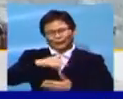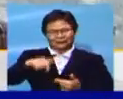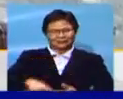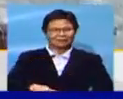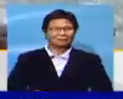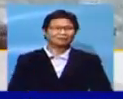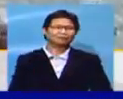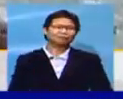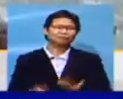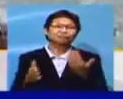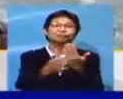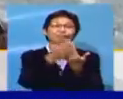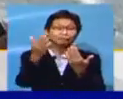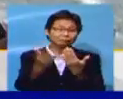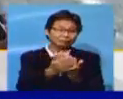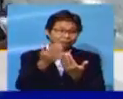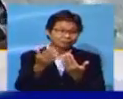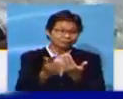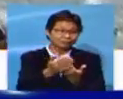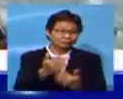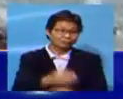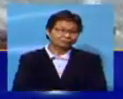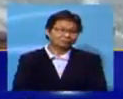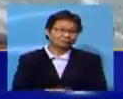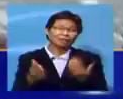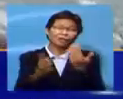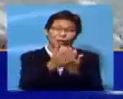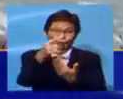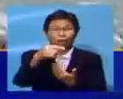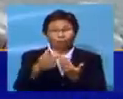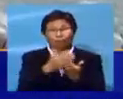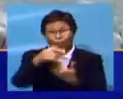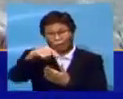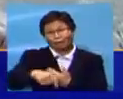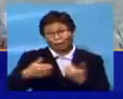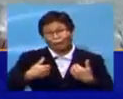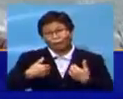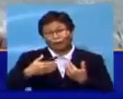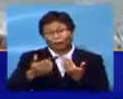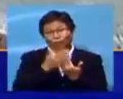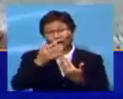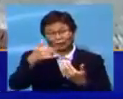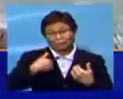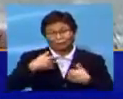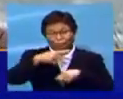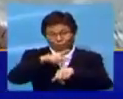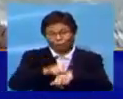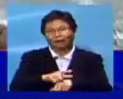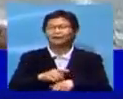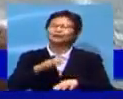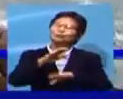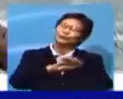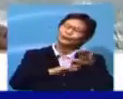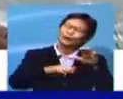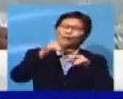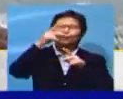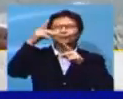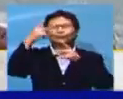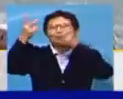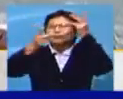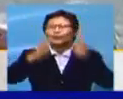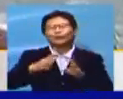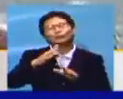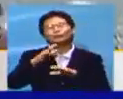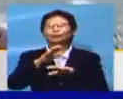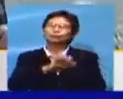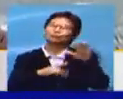kemudahan-kemudahan yang ada di sini dapat memberikan keselesaan kepada pengunjung-pengunjung di sini terutamanya bagi kami macam